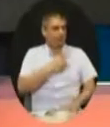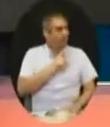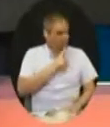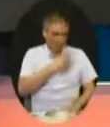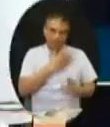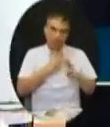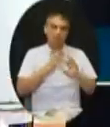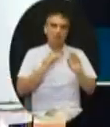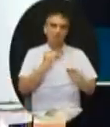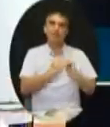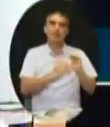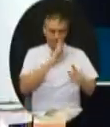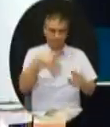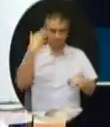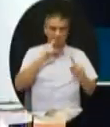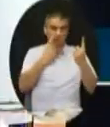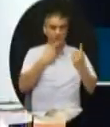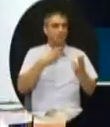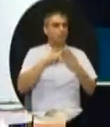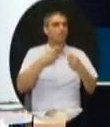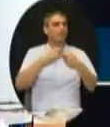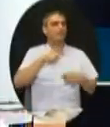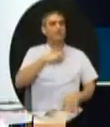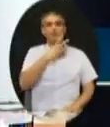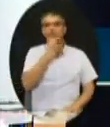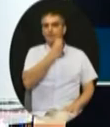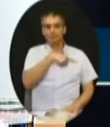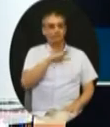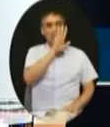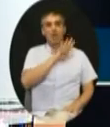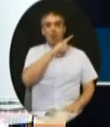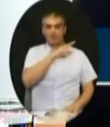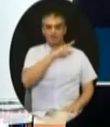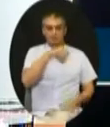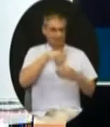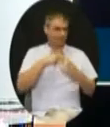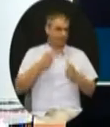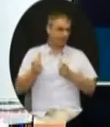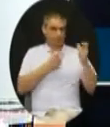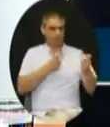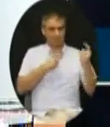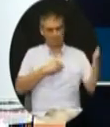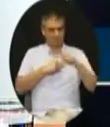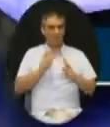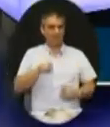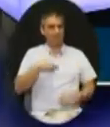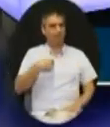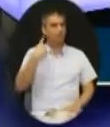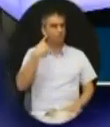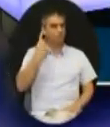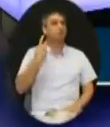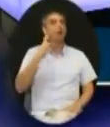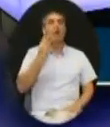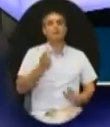שזה תחילה של תהליך שגם זה יקרה. אני פוגשת חברי פרלמנט רבים מאוד מאירופה, במסגרת המשלחות שמגיעות לכנסת, ואני שומעת